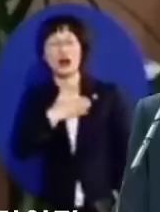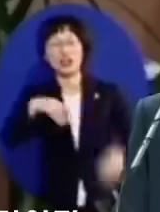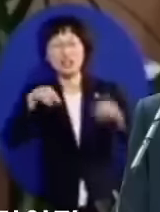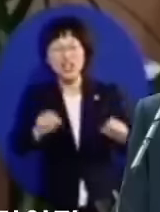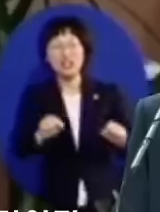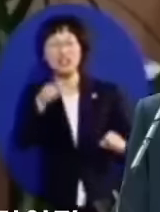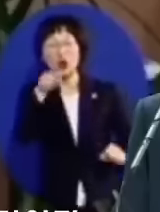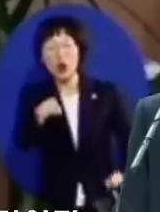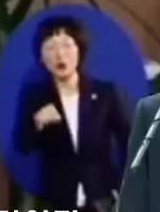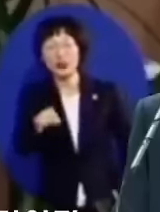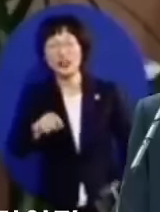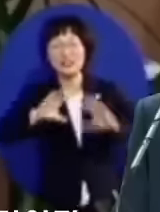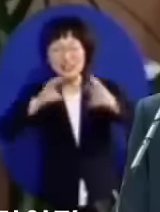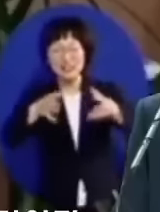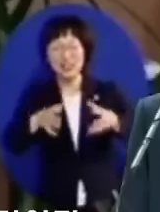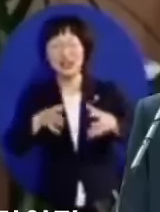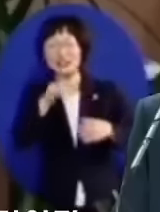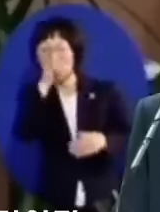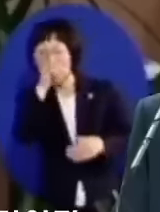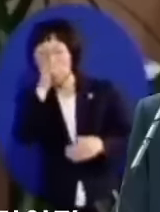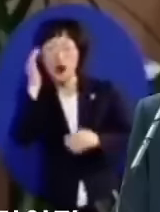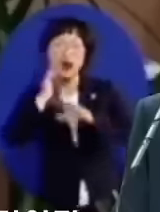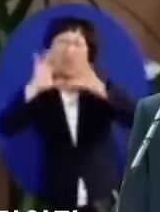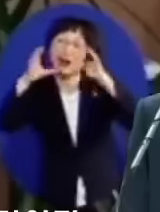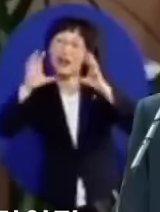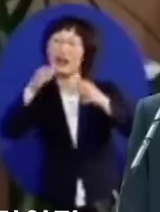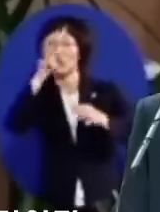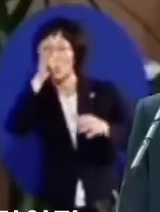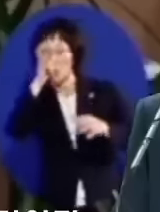것이 세상도 있고 하늘나라도 있고